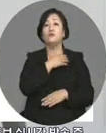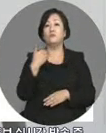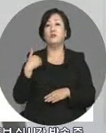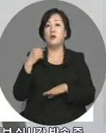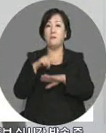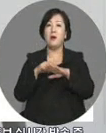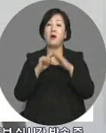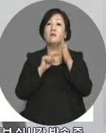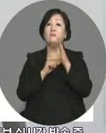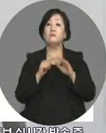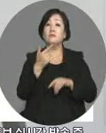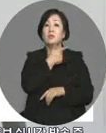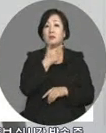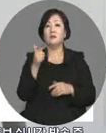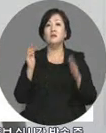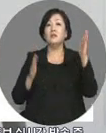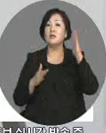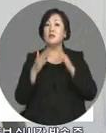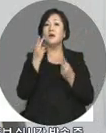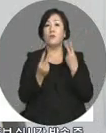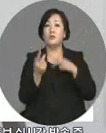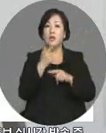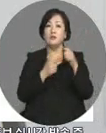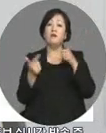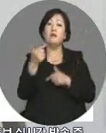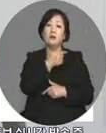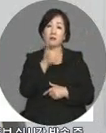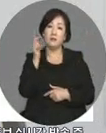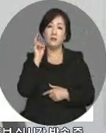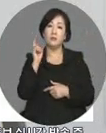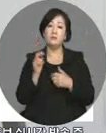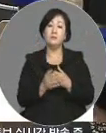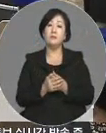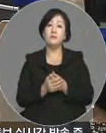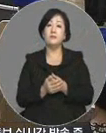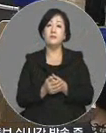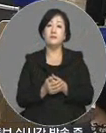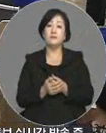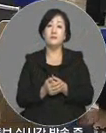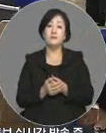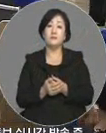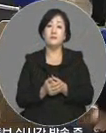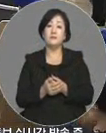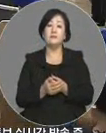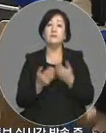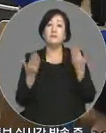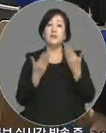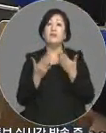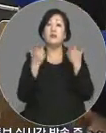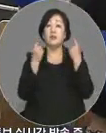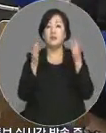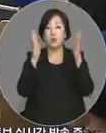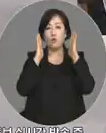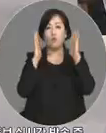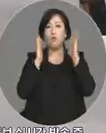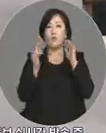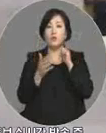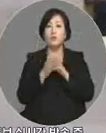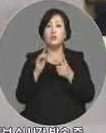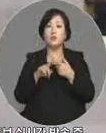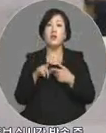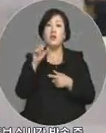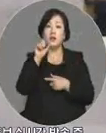일반 학생들보다 더클 수밖에 없는 것 같아요. 역시 일학습 병행제를 통해 60을 앞둔